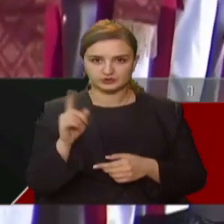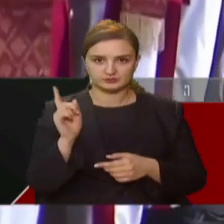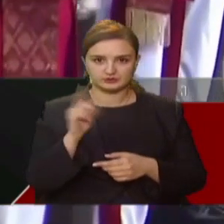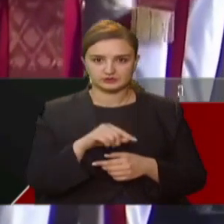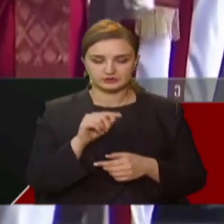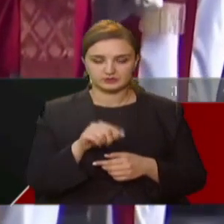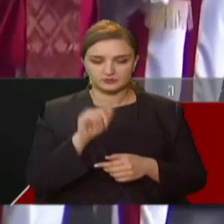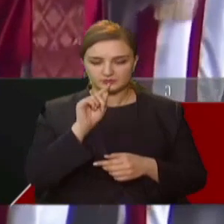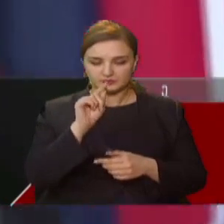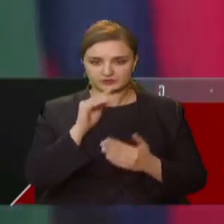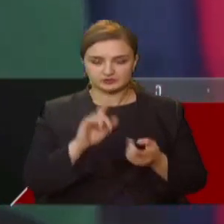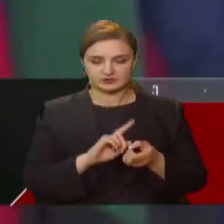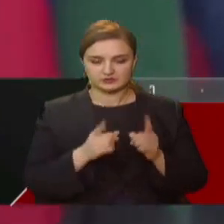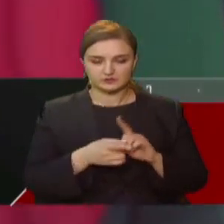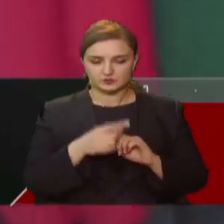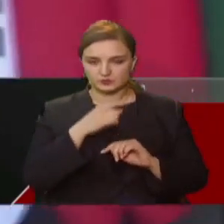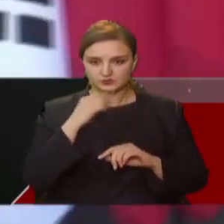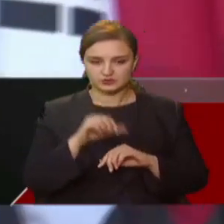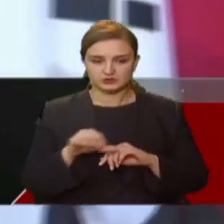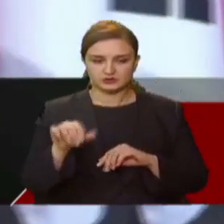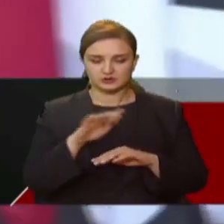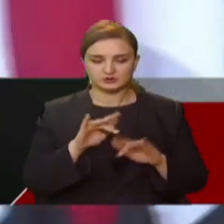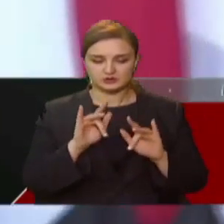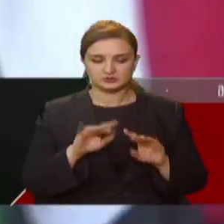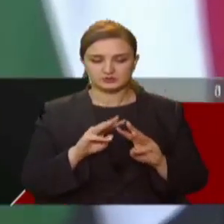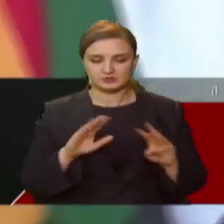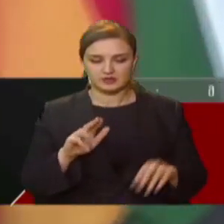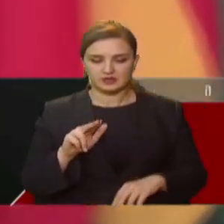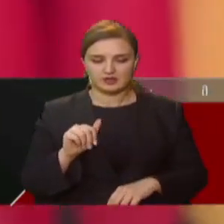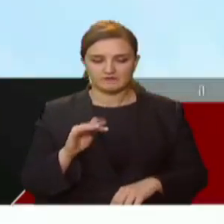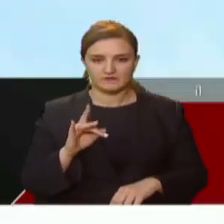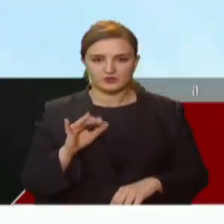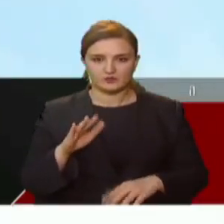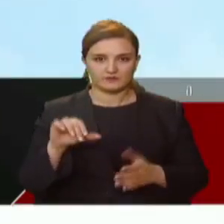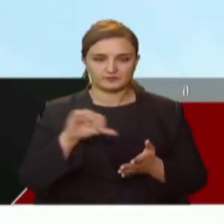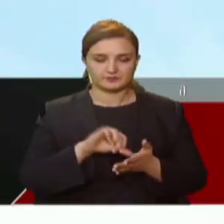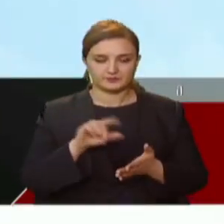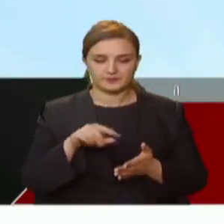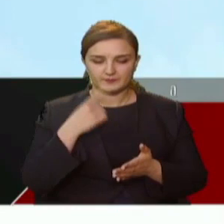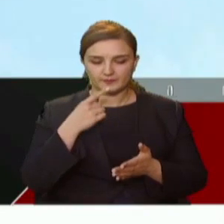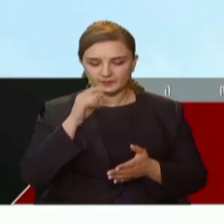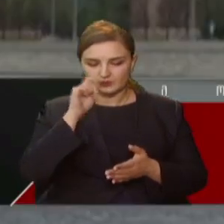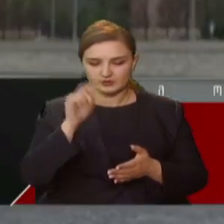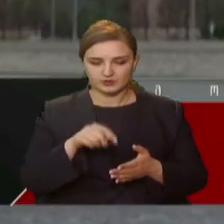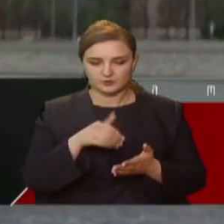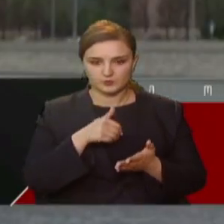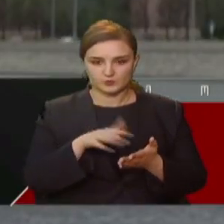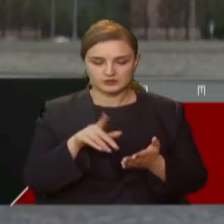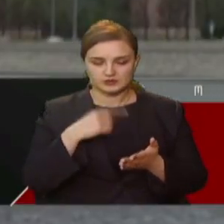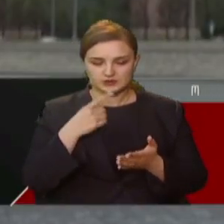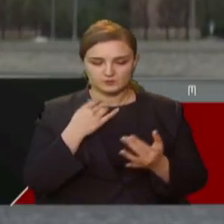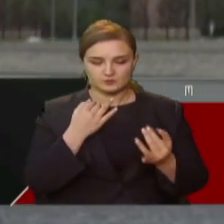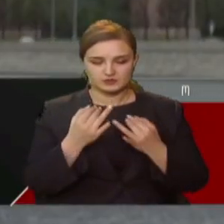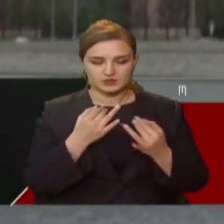Summits Vladimir Putinis natsvlad Rusetis sagareo sakmeta ministri Sergei Lavrovi esreba, romelmat tkva rom Ukraina uars ambobs